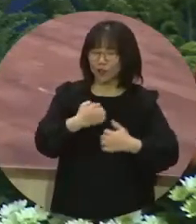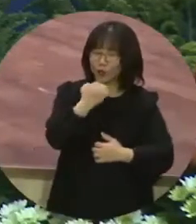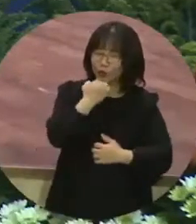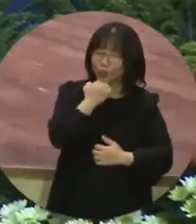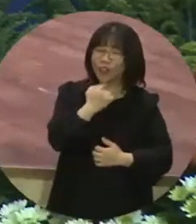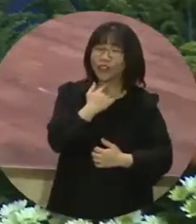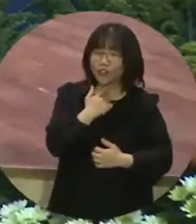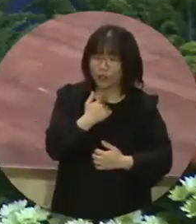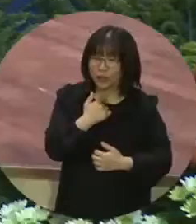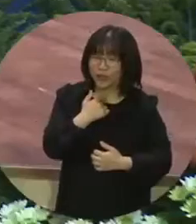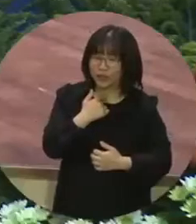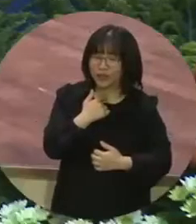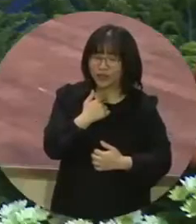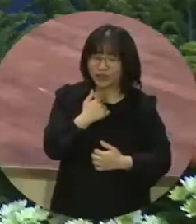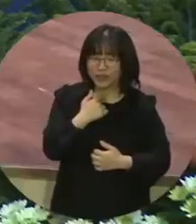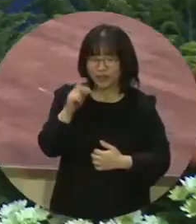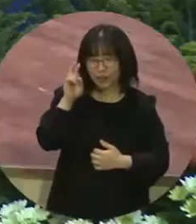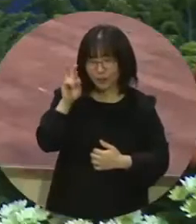줄 아는 분인가,